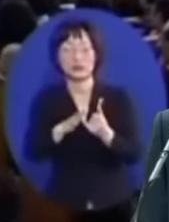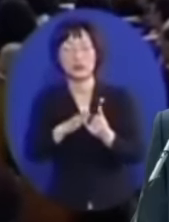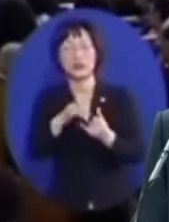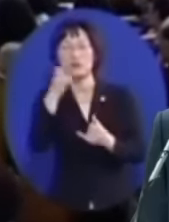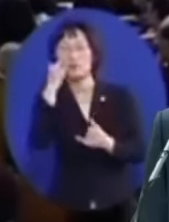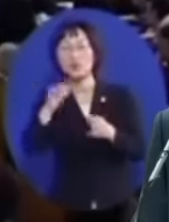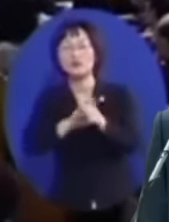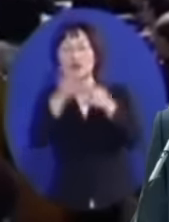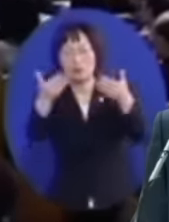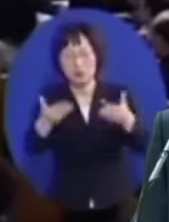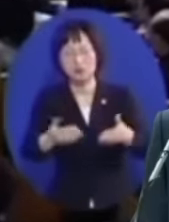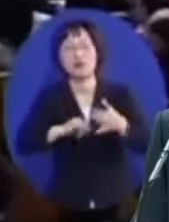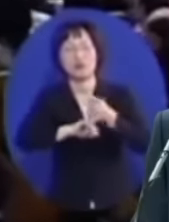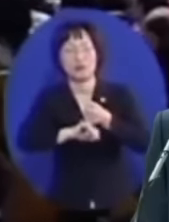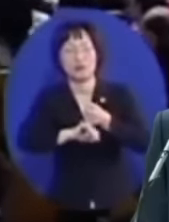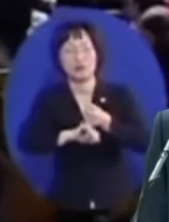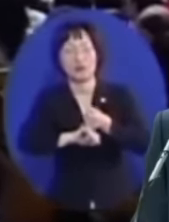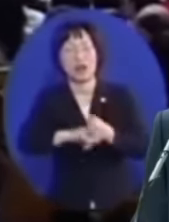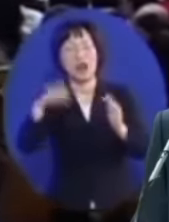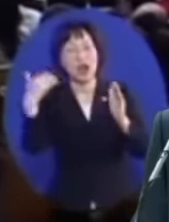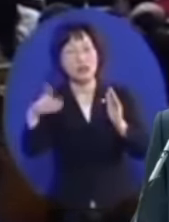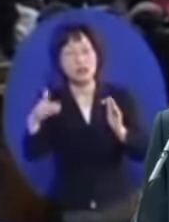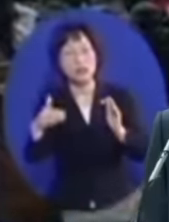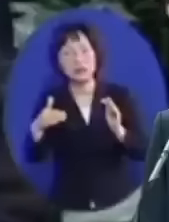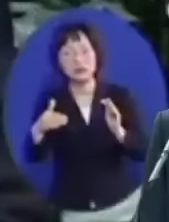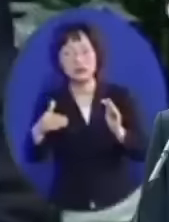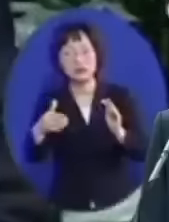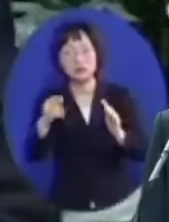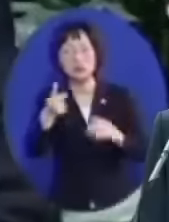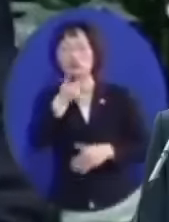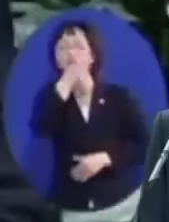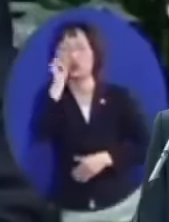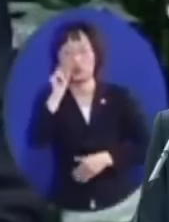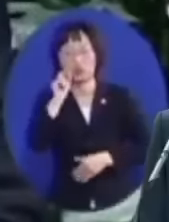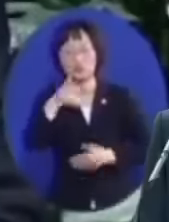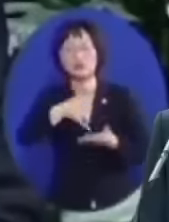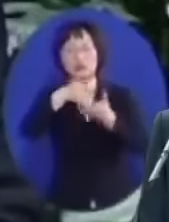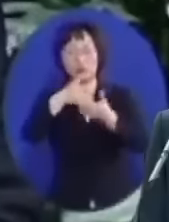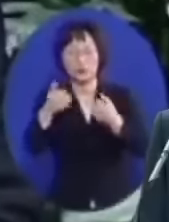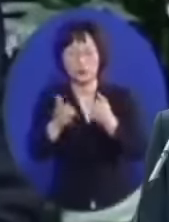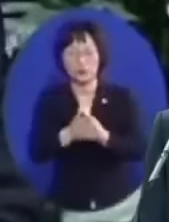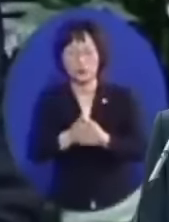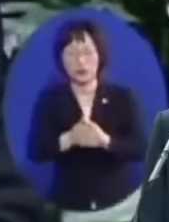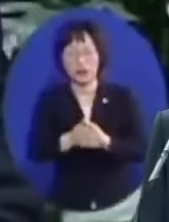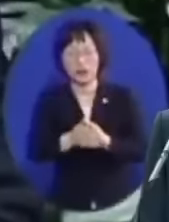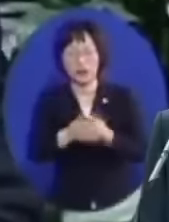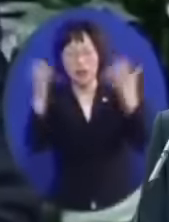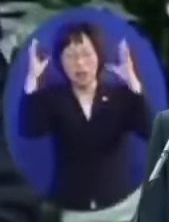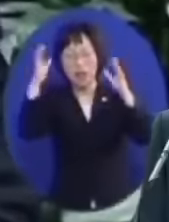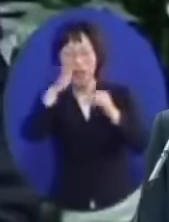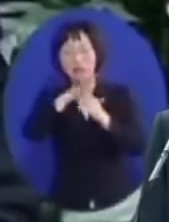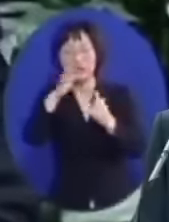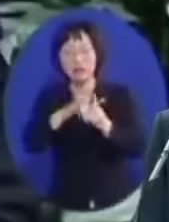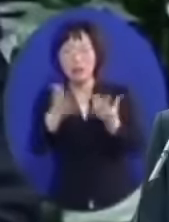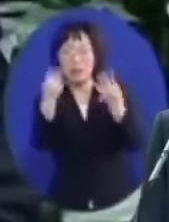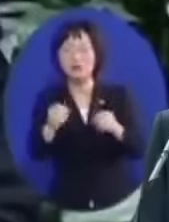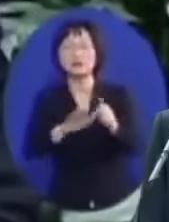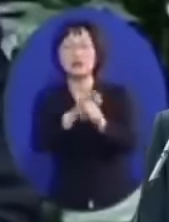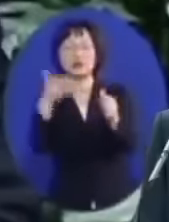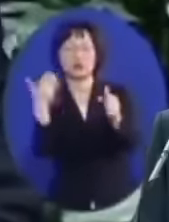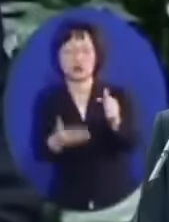받아야 되는 것입니다. 아직까지 미숙한 인격자인 것입니다. 그러므로 어린아이들에게는 참 많은 사랑이 필요한